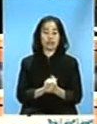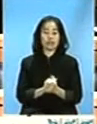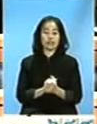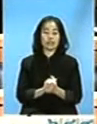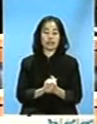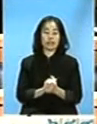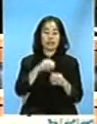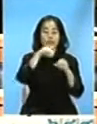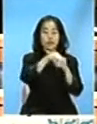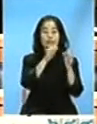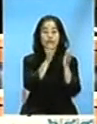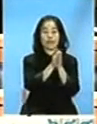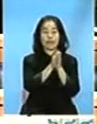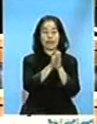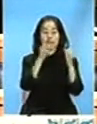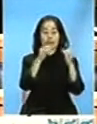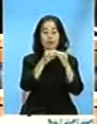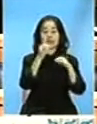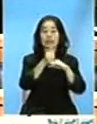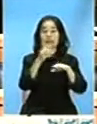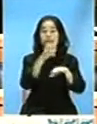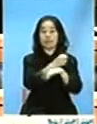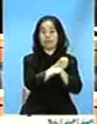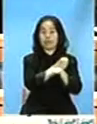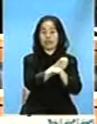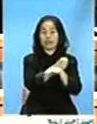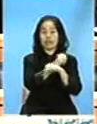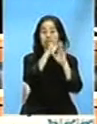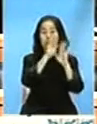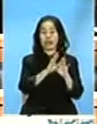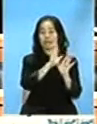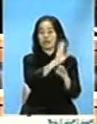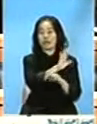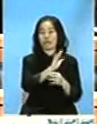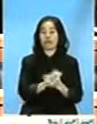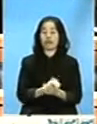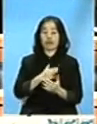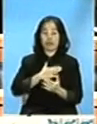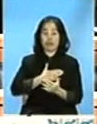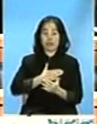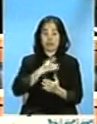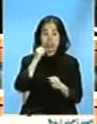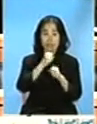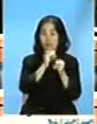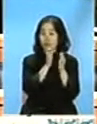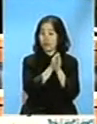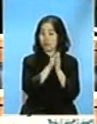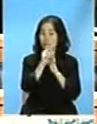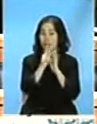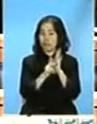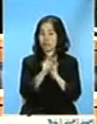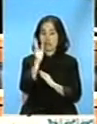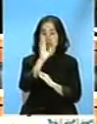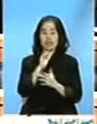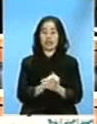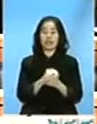สังกัดพรรคการเมืองโดยพฤตินัยนะครับผมไม่ได้หมายความว่าโดยนิตินัยเพราะฉะนั้นเนี่